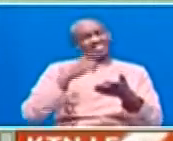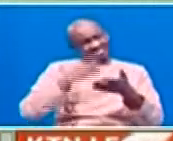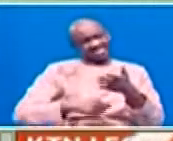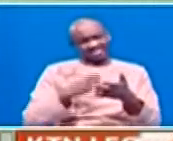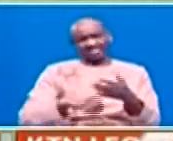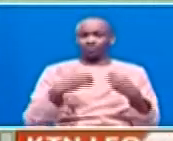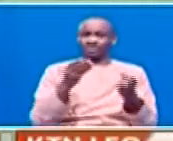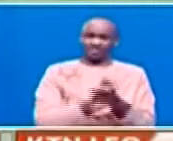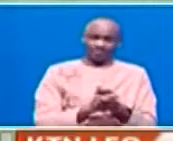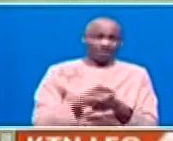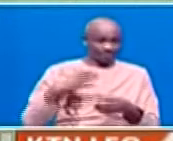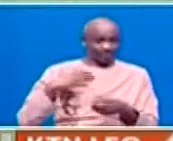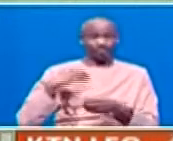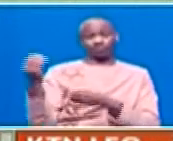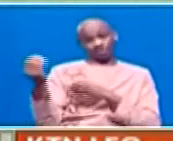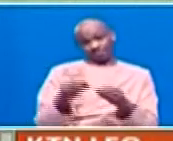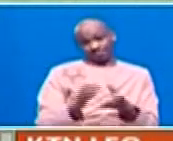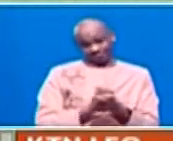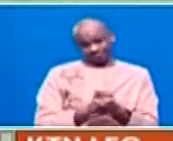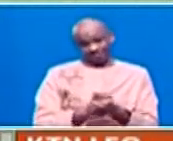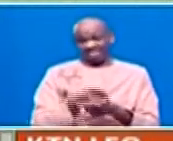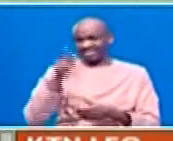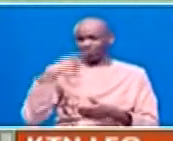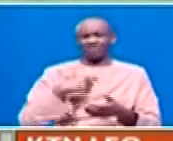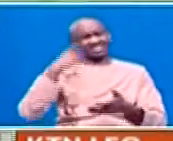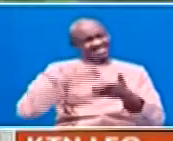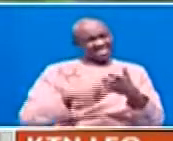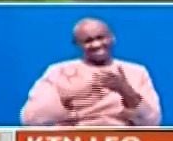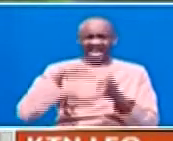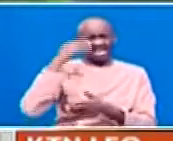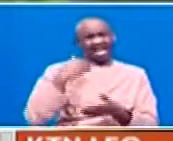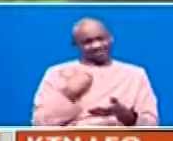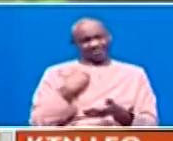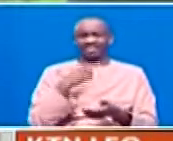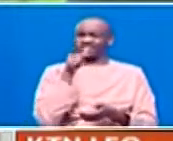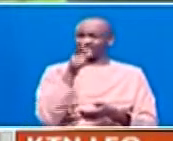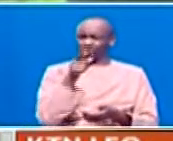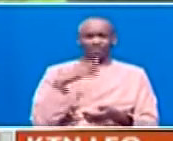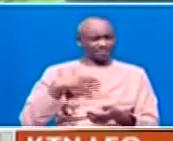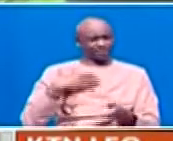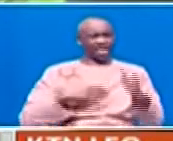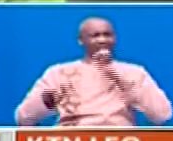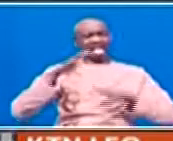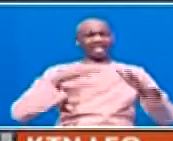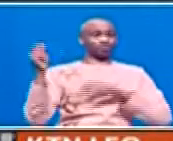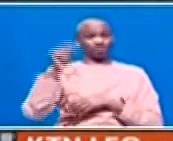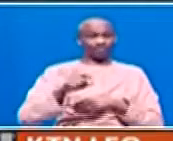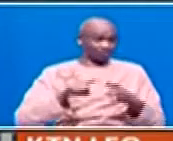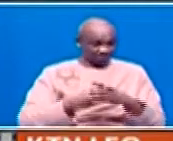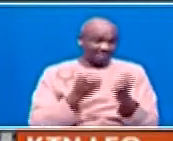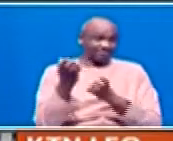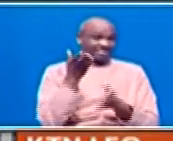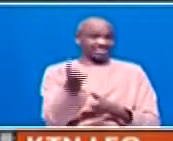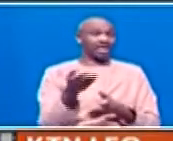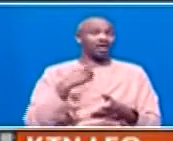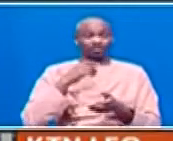huru kwa wawekezaji. Viongozi hao wamesema kuwa viwango vya juu vya ushuru ni mojawapo ya sababu zinazowazuia wawekezaji kuwekeza katika eneo